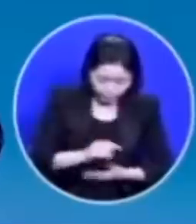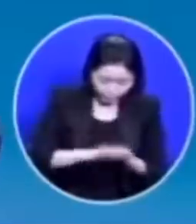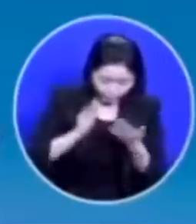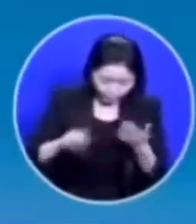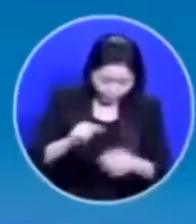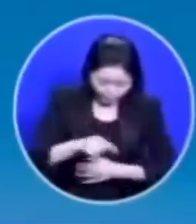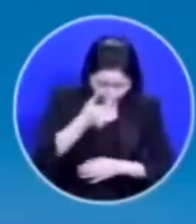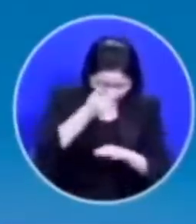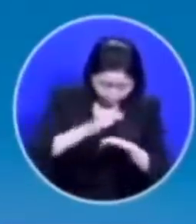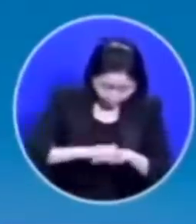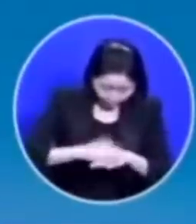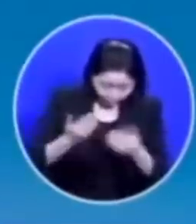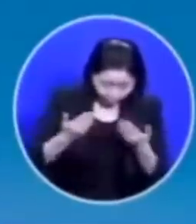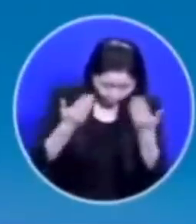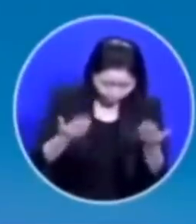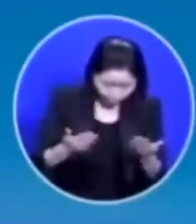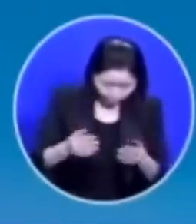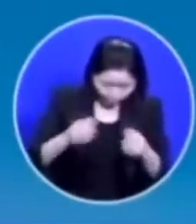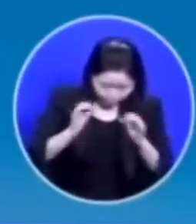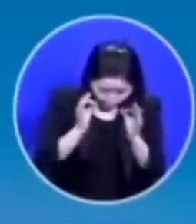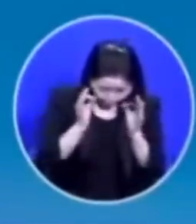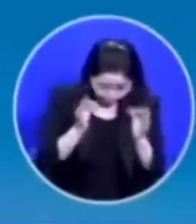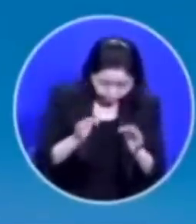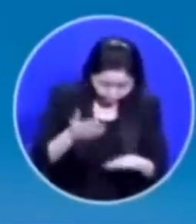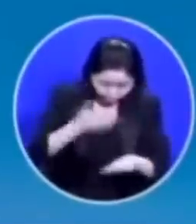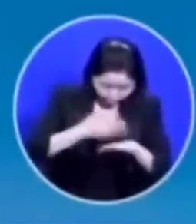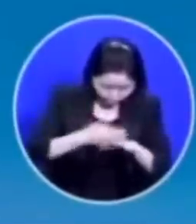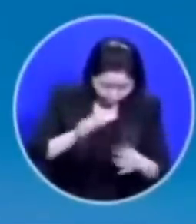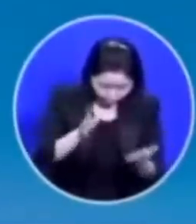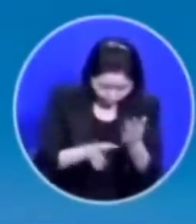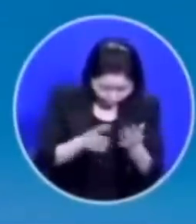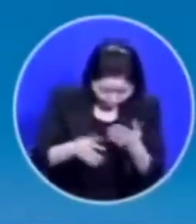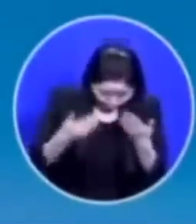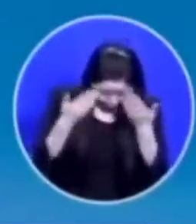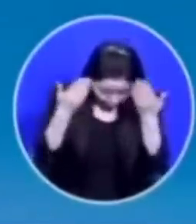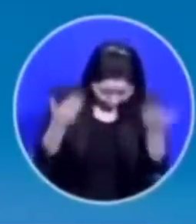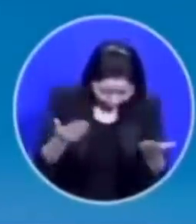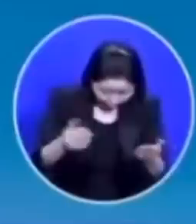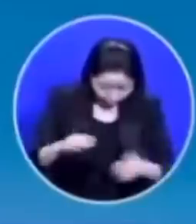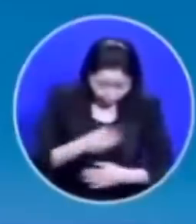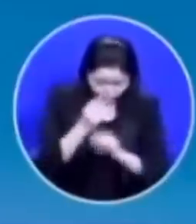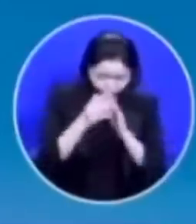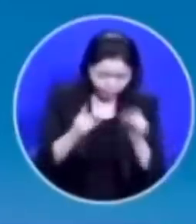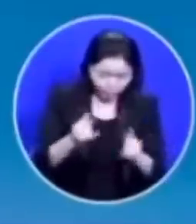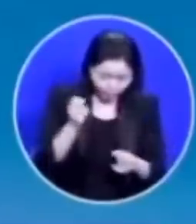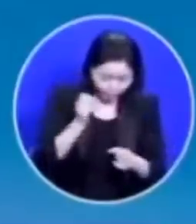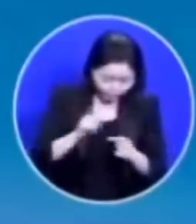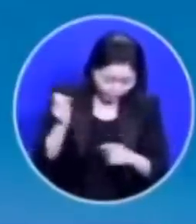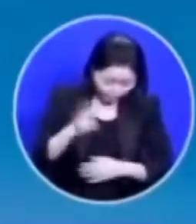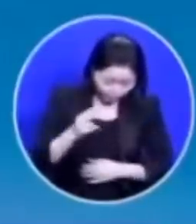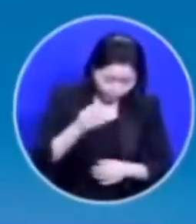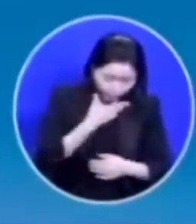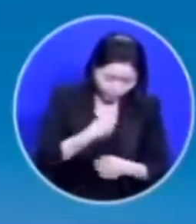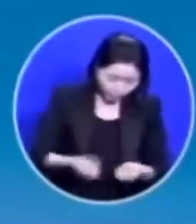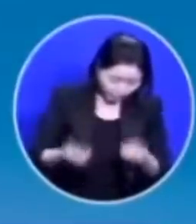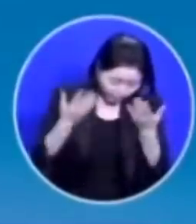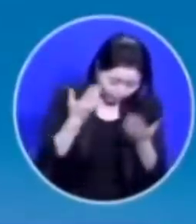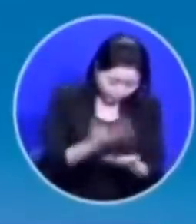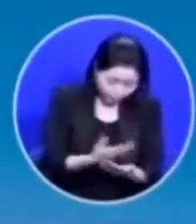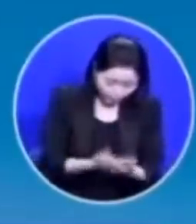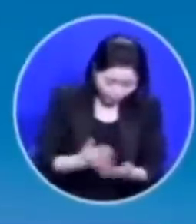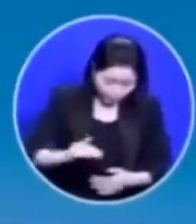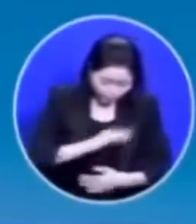이에 배를 드리고 전부 정으로 하나님께 감사의 예물을 봄을 해드리는 성도들을 또한 주님 축복해 주소서